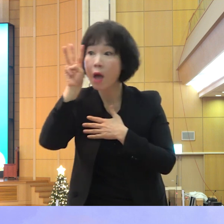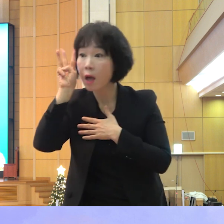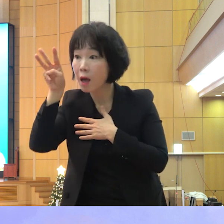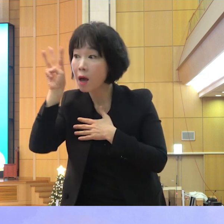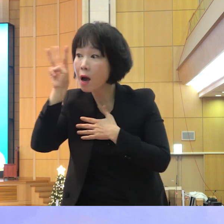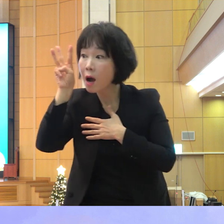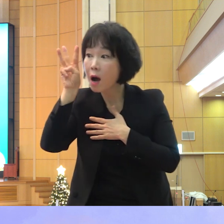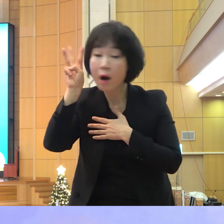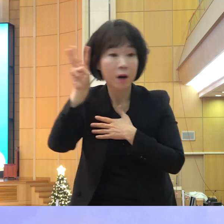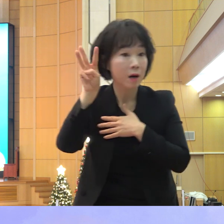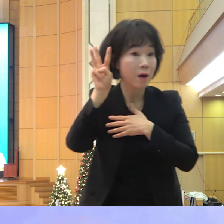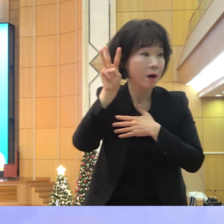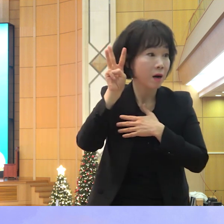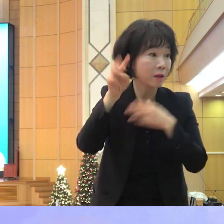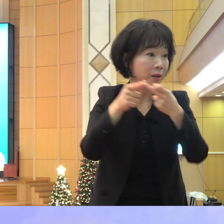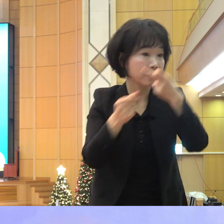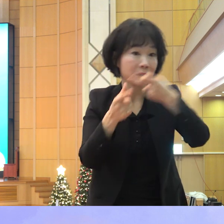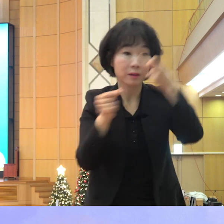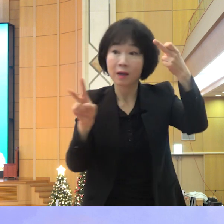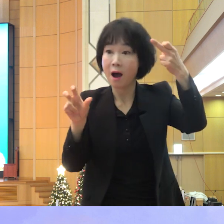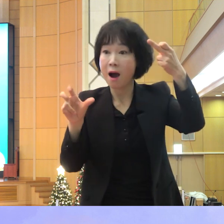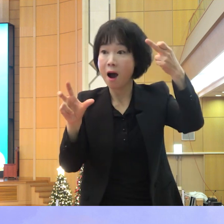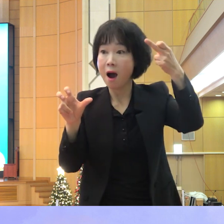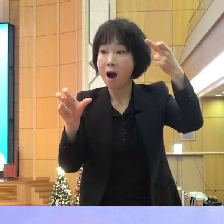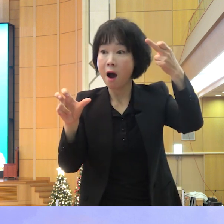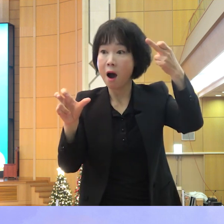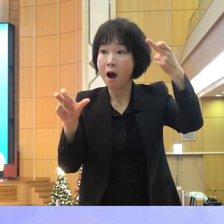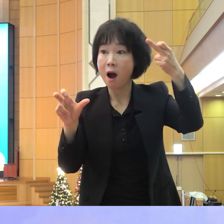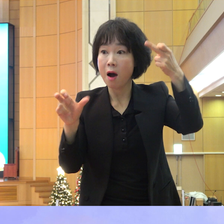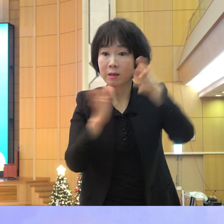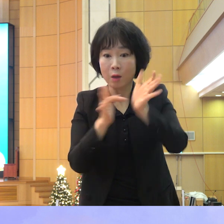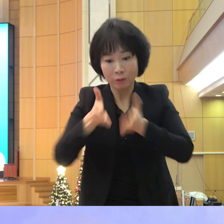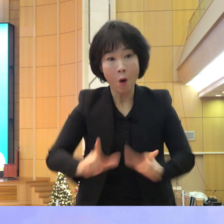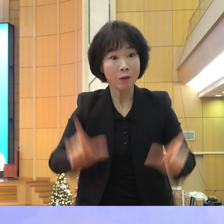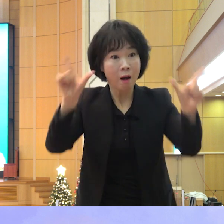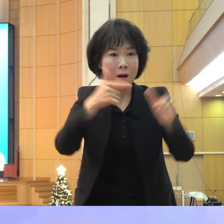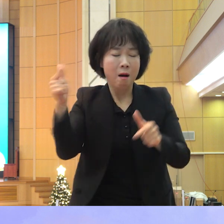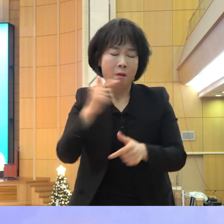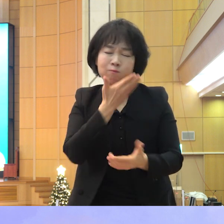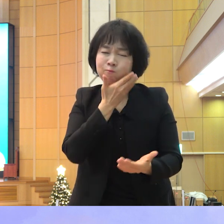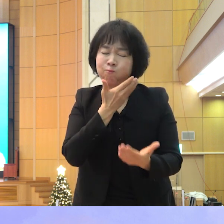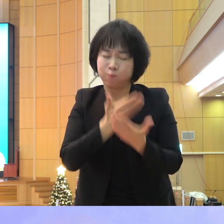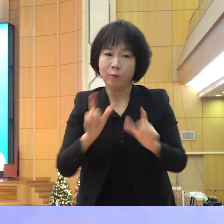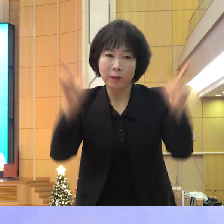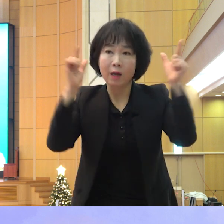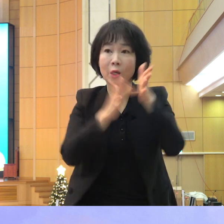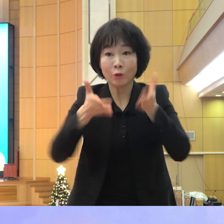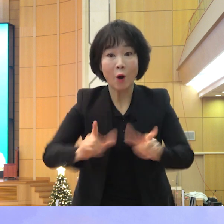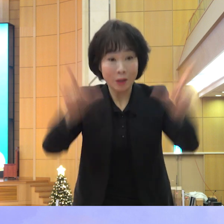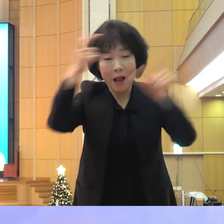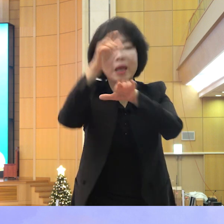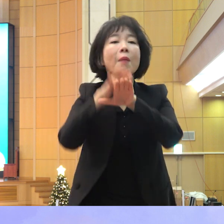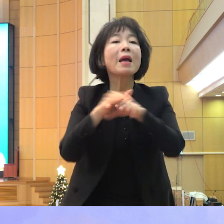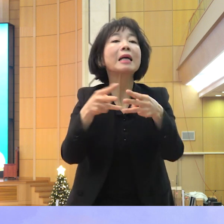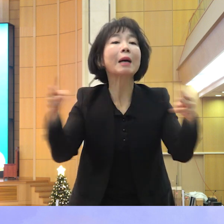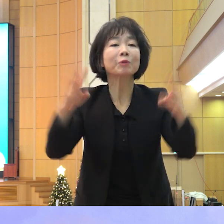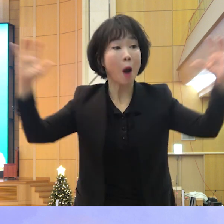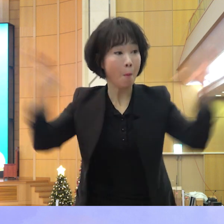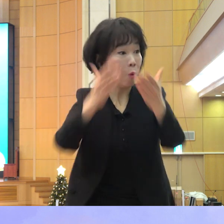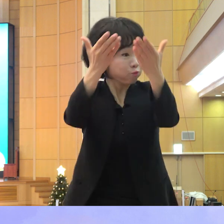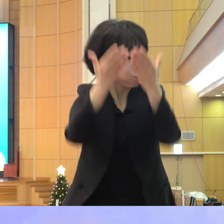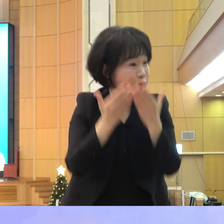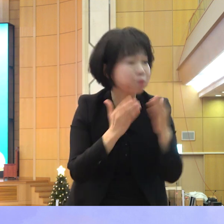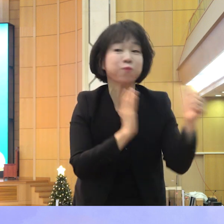날은 25일 날 오전 11시 성탄절 예배로